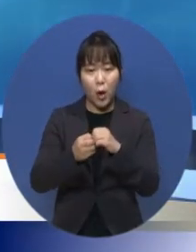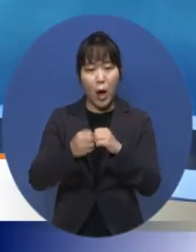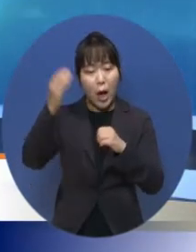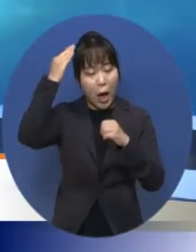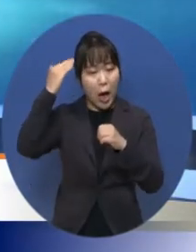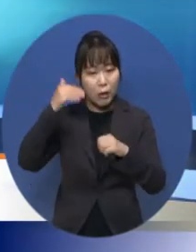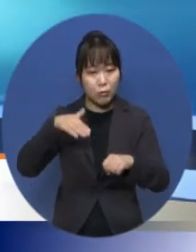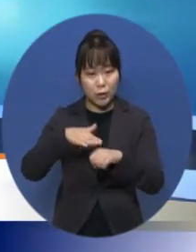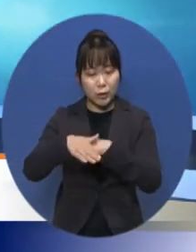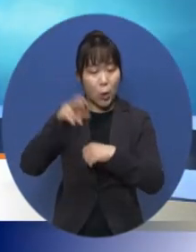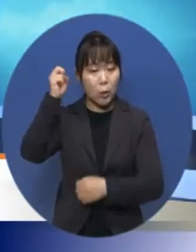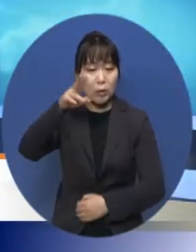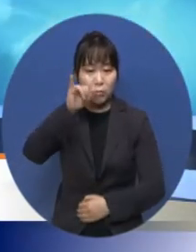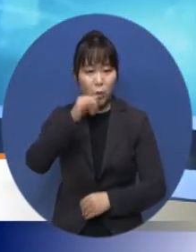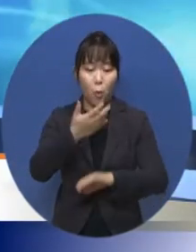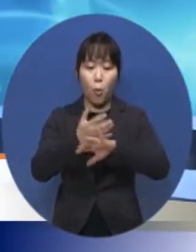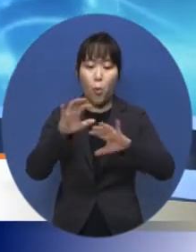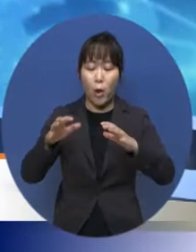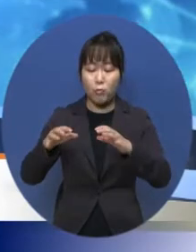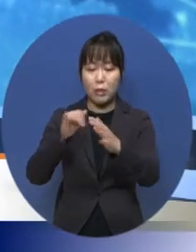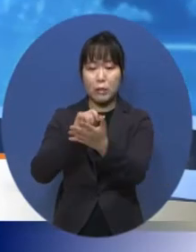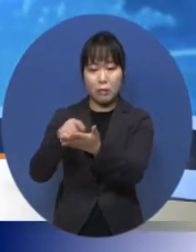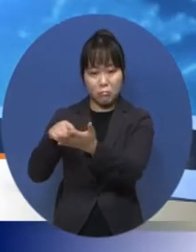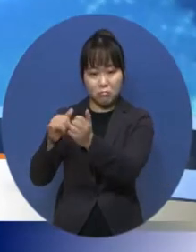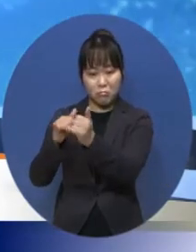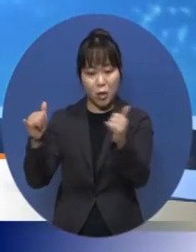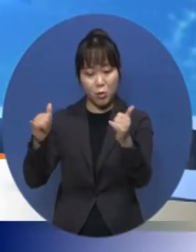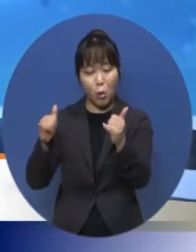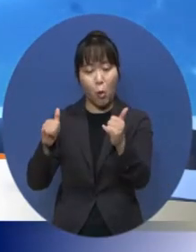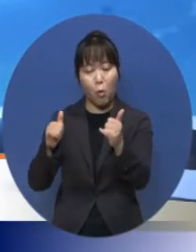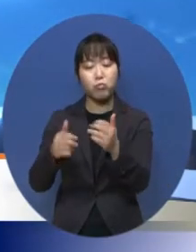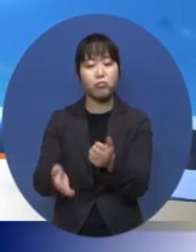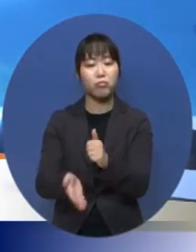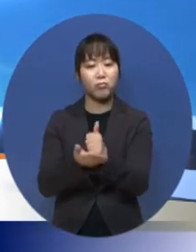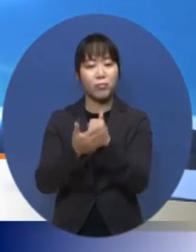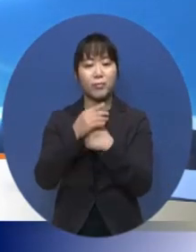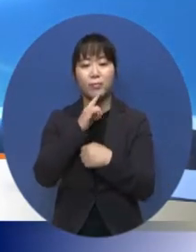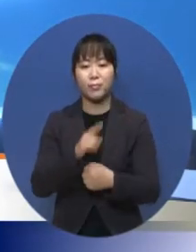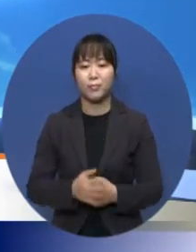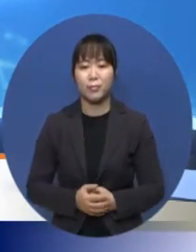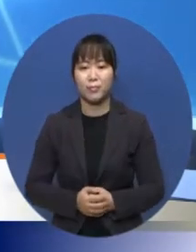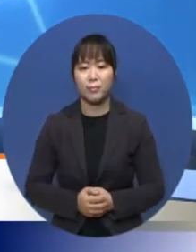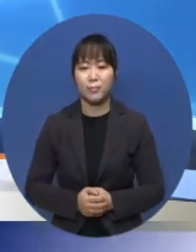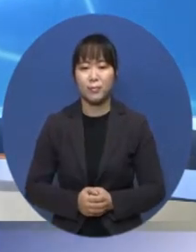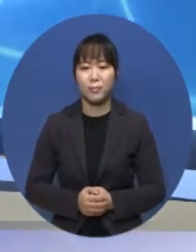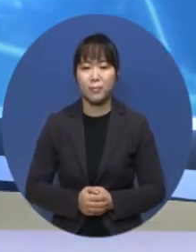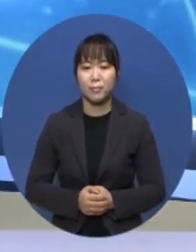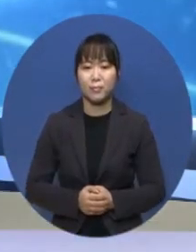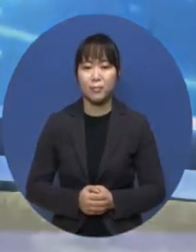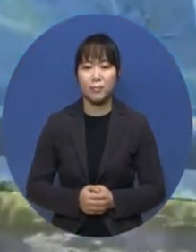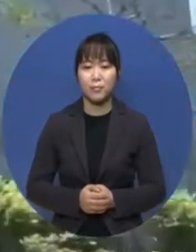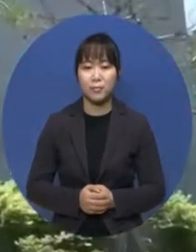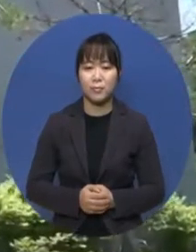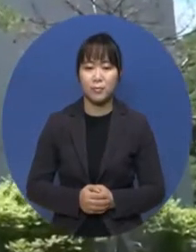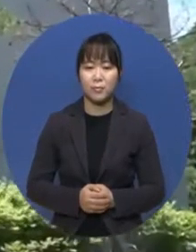있습니다. 외신 기자들도 호평 일색이라는데요. 자세한 내용 서정용 기자가 전합니다.